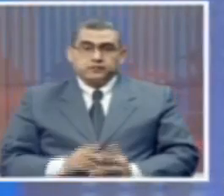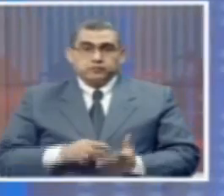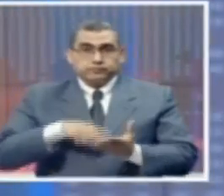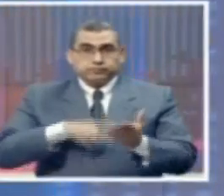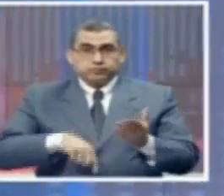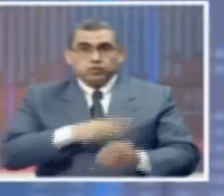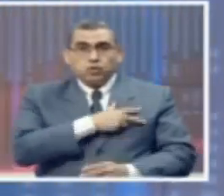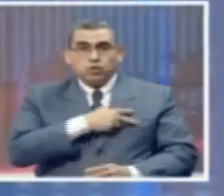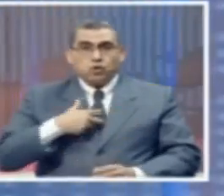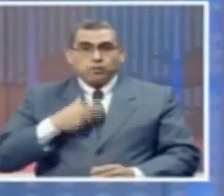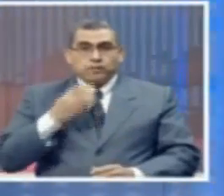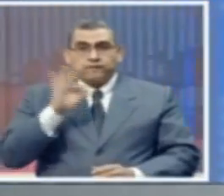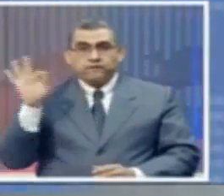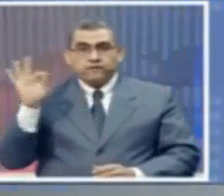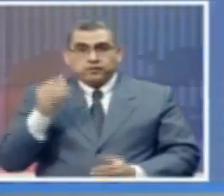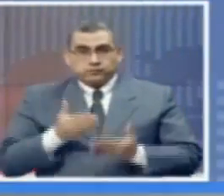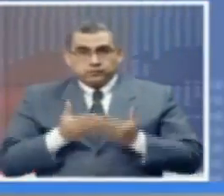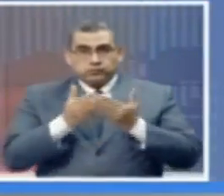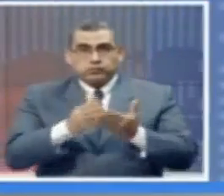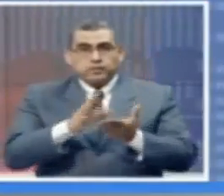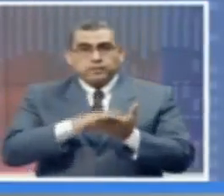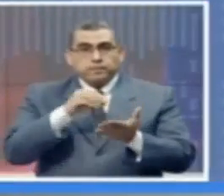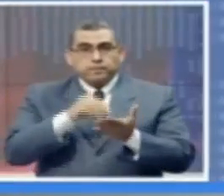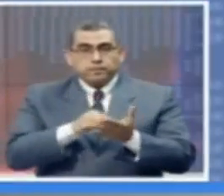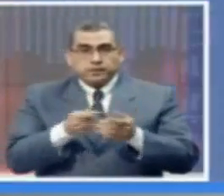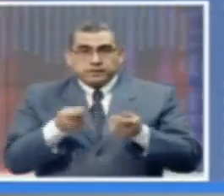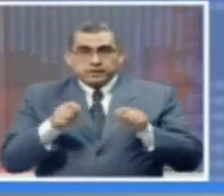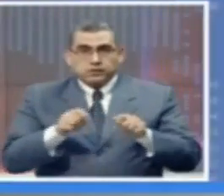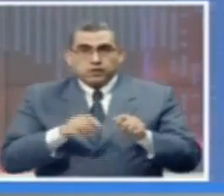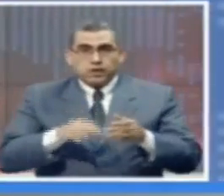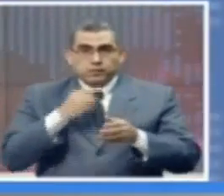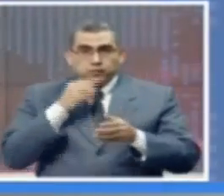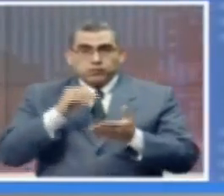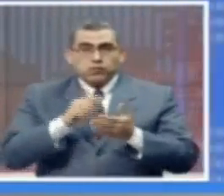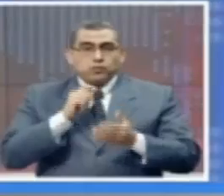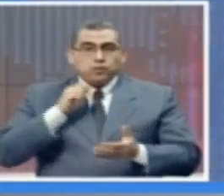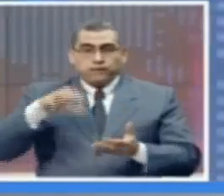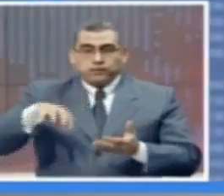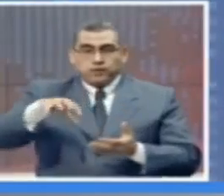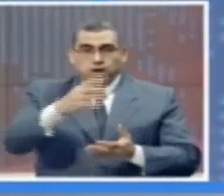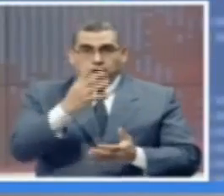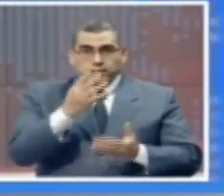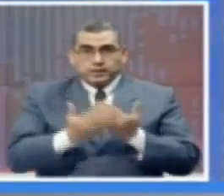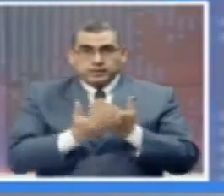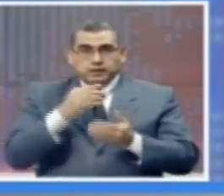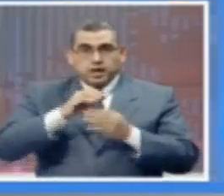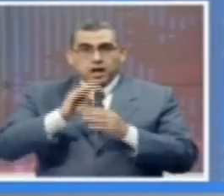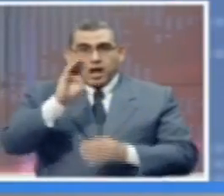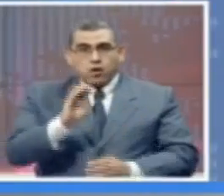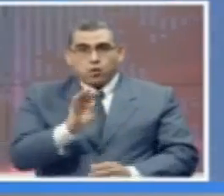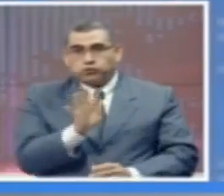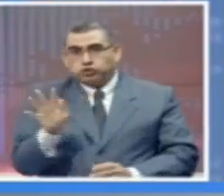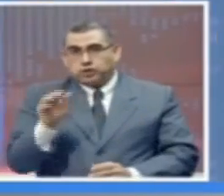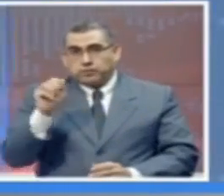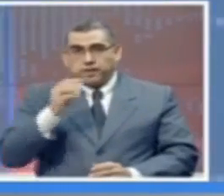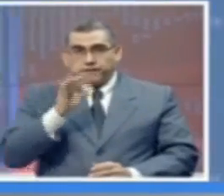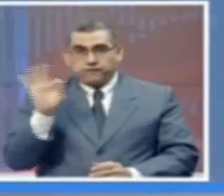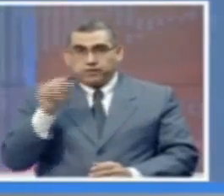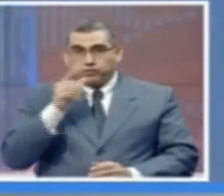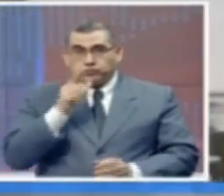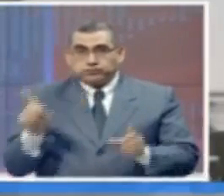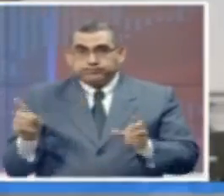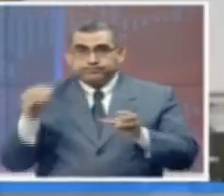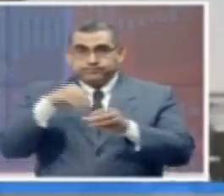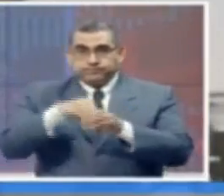قررت الحكومة الفرنسية تقديم بدء حظر التجوال في أربع مقاطعات جديدة تقع في جنوب شرقي البلاد، وبذلك تنضم